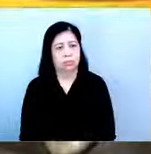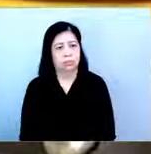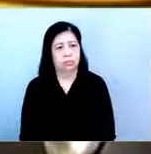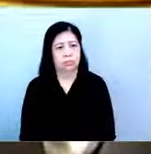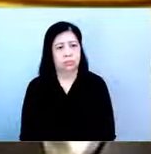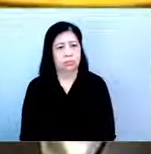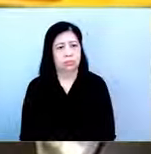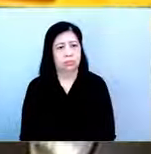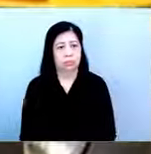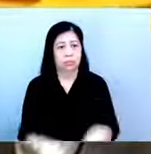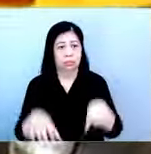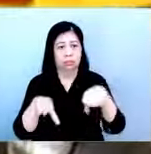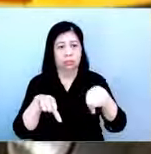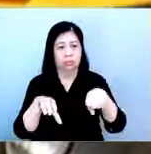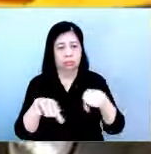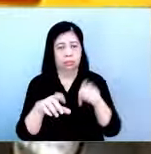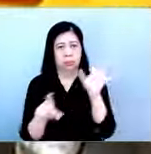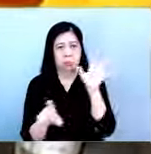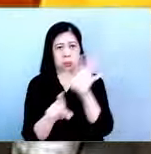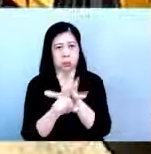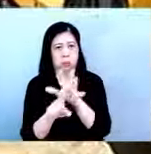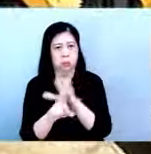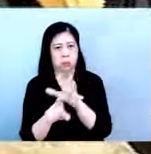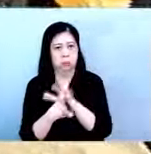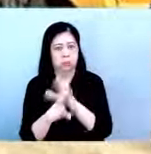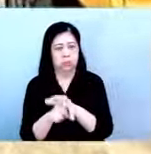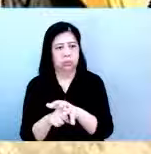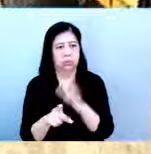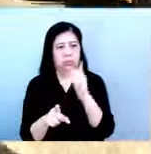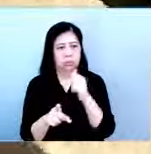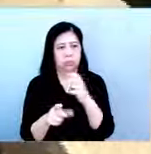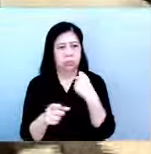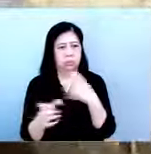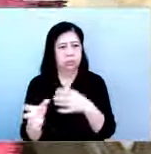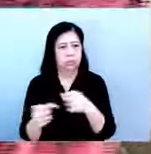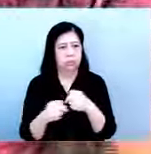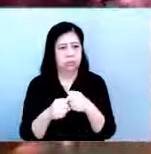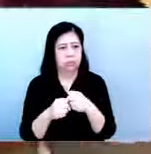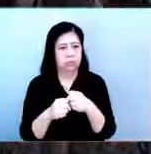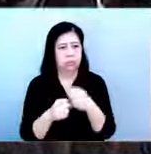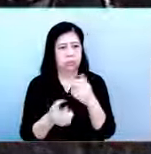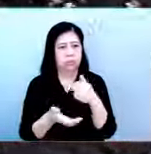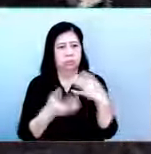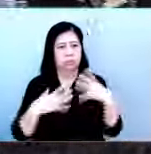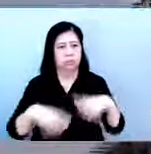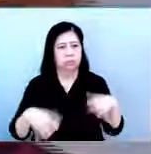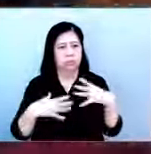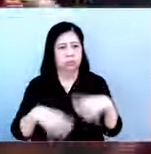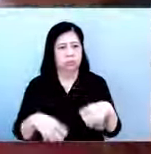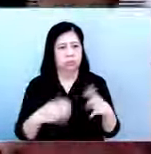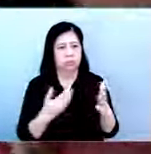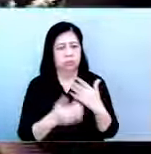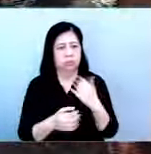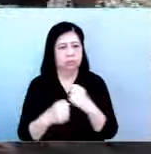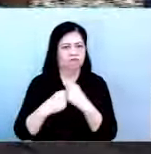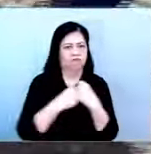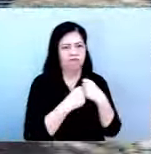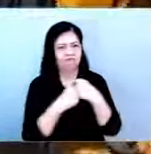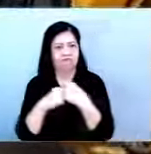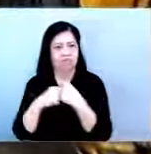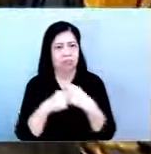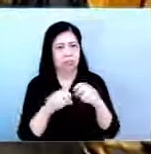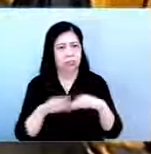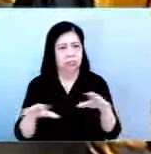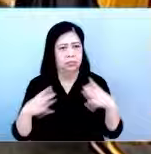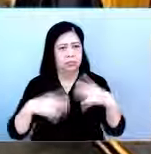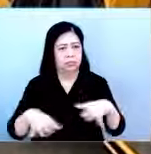Ang tricycle na ito, pinagkaguluhan ng ilang bakwit para lang makakuha ng mga ayudang damit. Halos magbalyahan pati mga bata sa damit